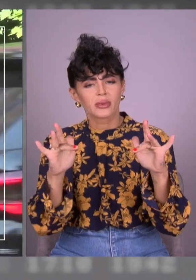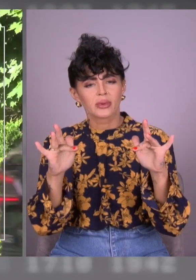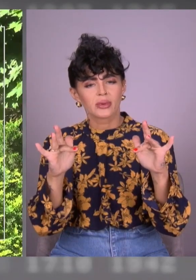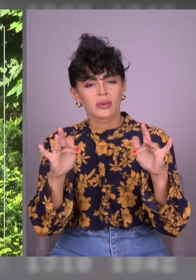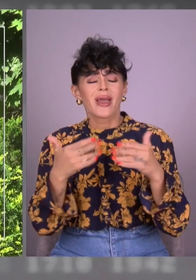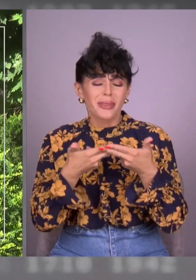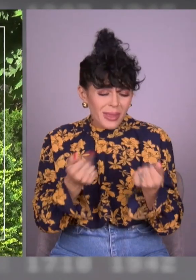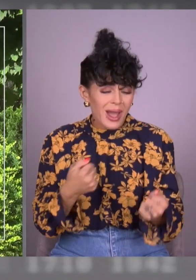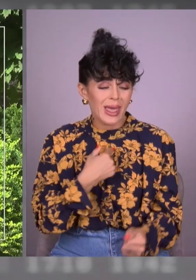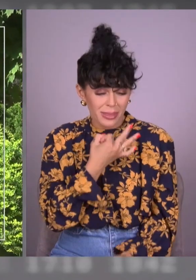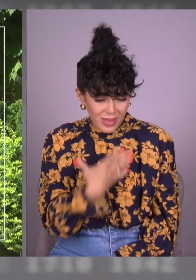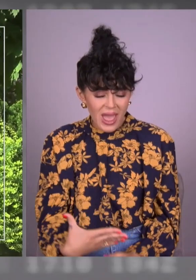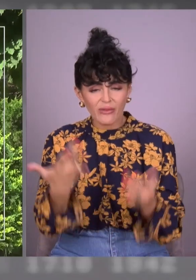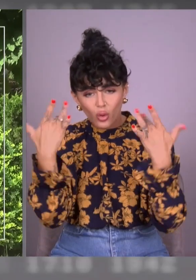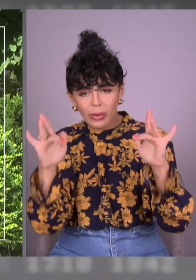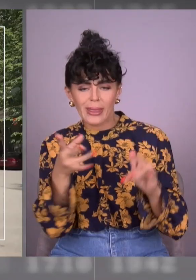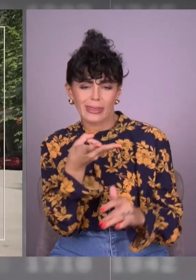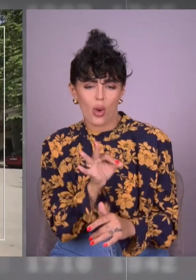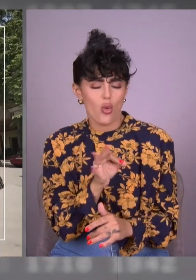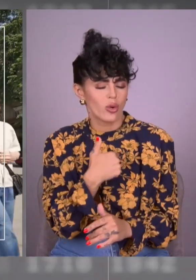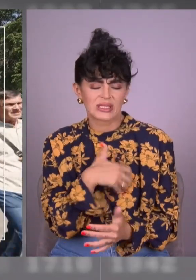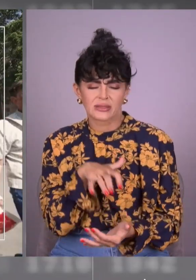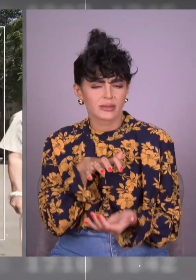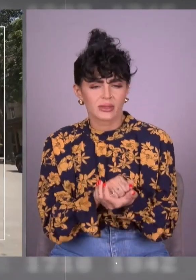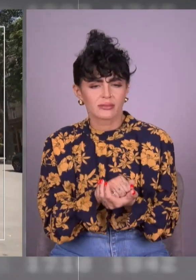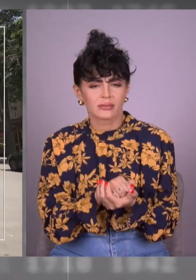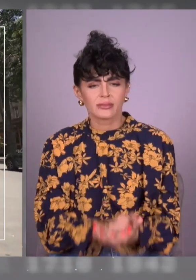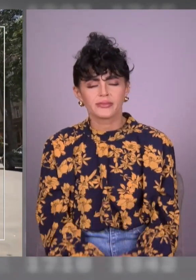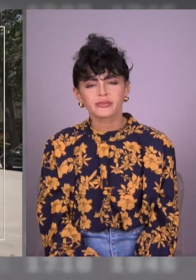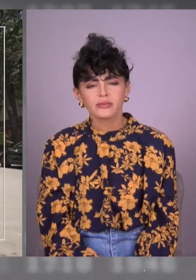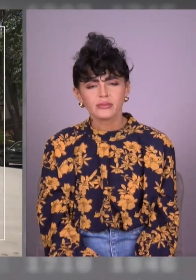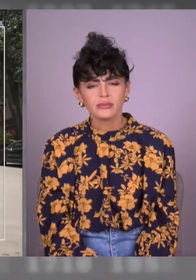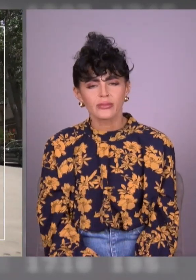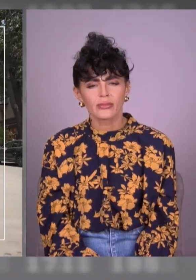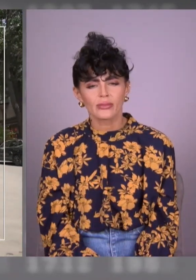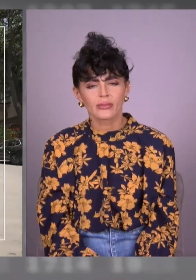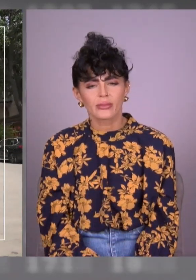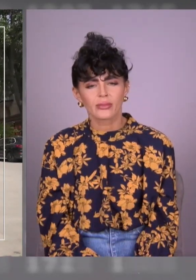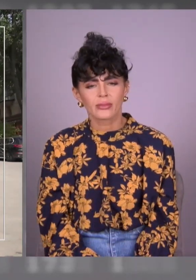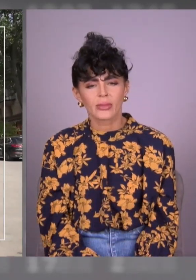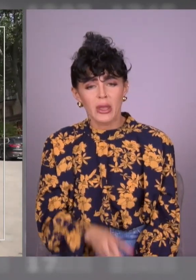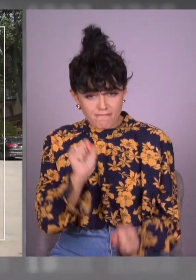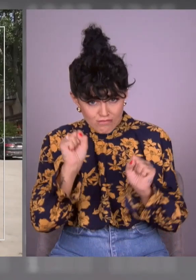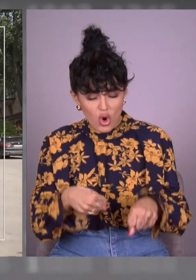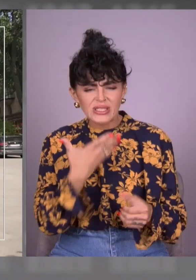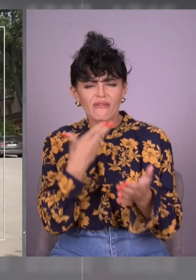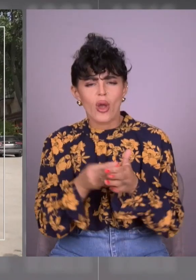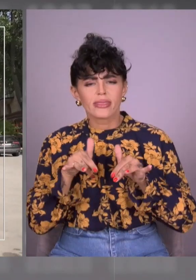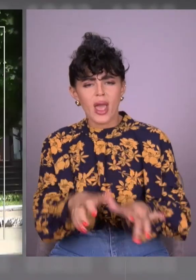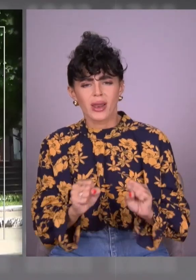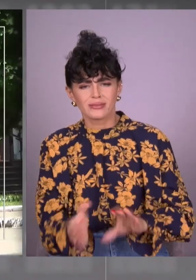сюрпризи. Відкласти точно ні? А що має таке статися, щоб ви відклали? Ну скажіть мені. Ну серйозно, так от